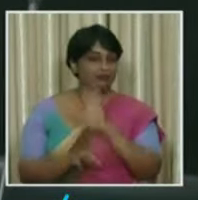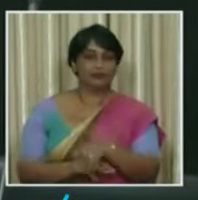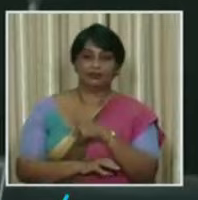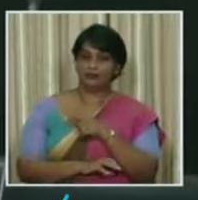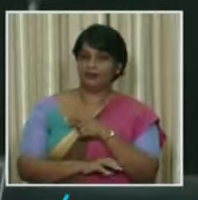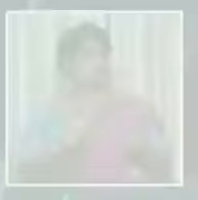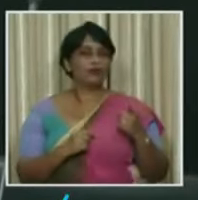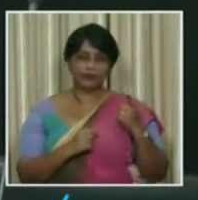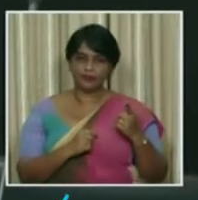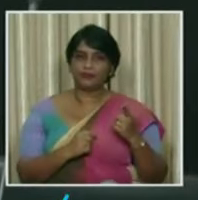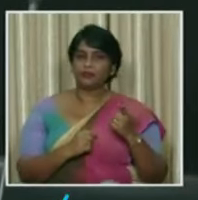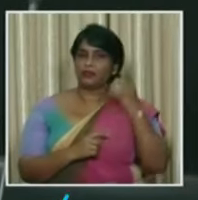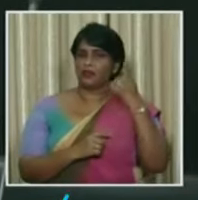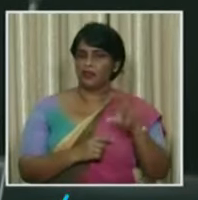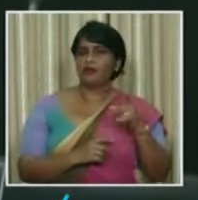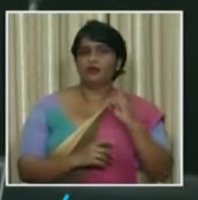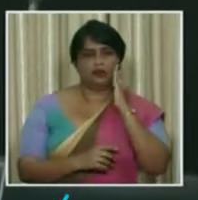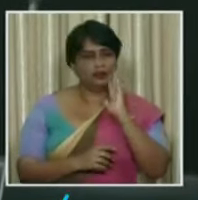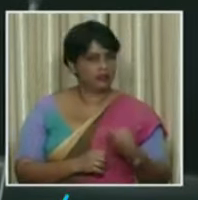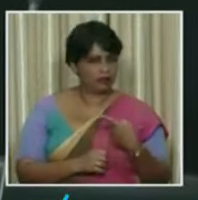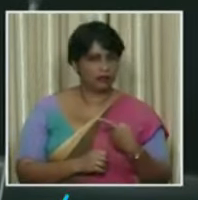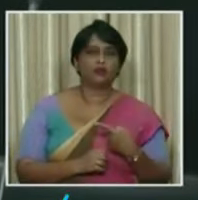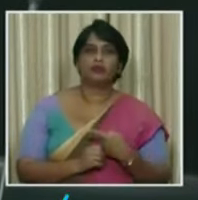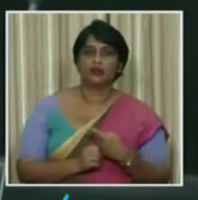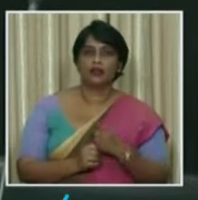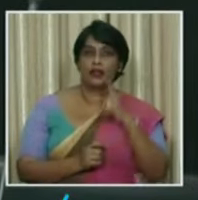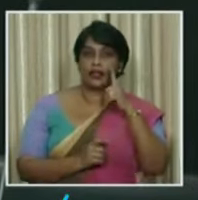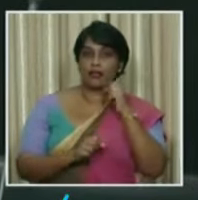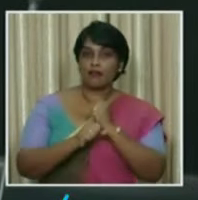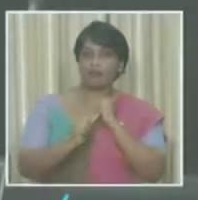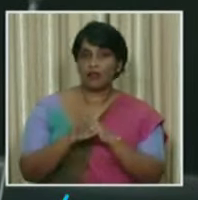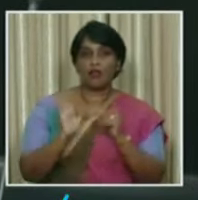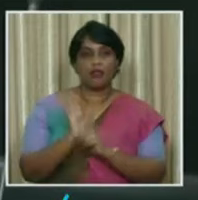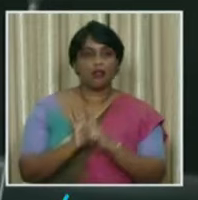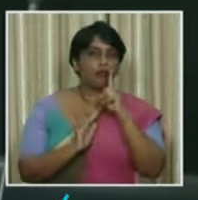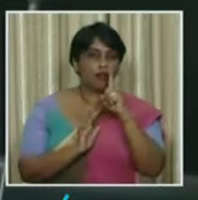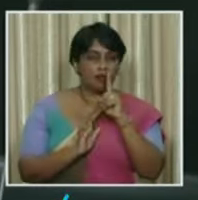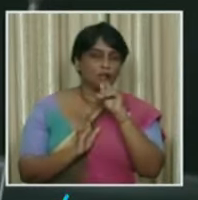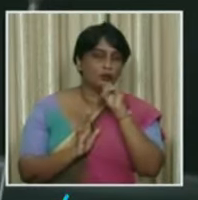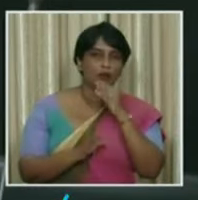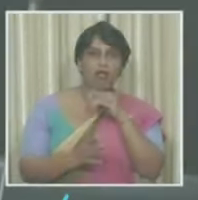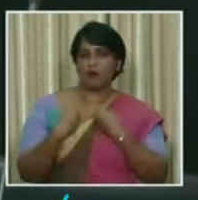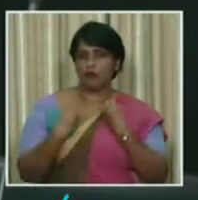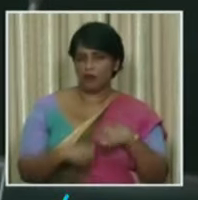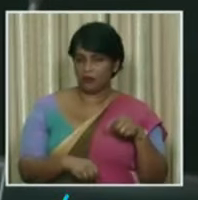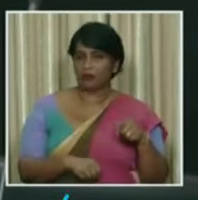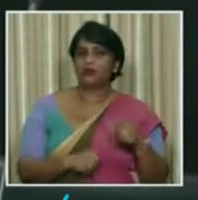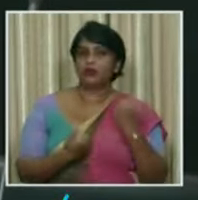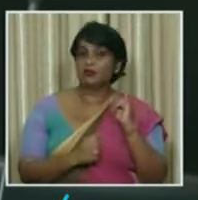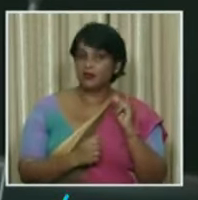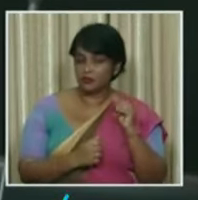තිබෙන ප්‍රශ්න ප්‍රමාණය ඒ නිසා සාමාන්‍යයෙන් දිනකට එක ඩිපෝ එකකින් ලක්ෂයක් පමණ ලැබියුතු ආදායම අහිමි වෙනවා